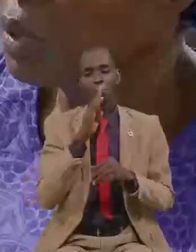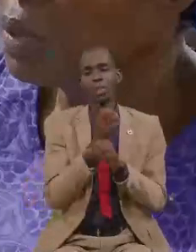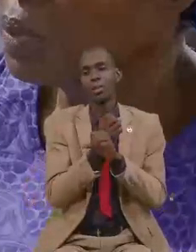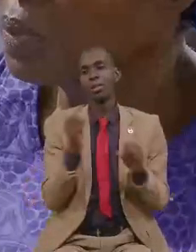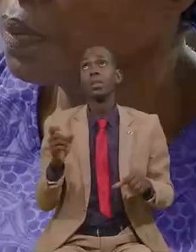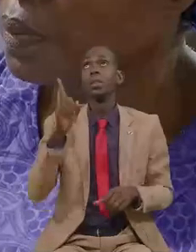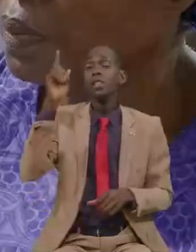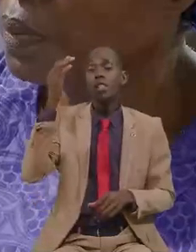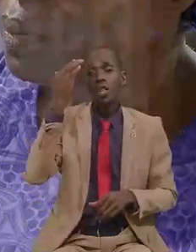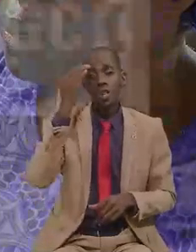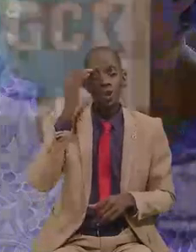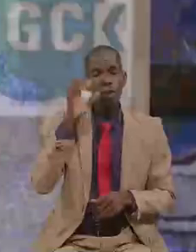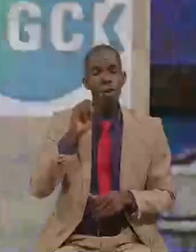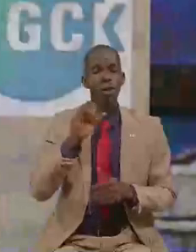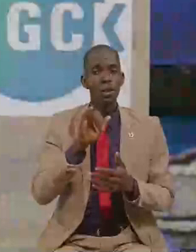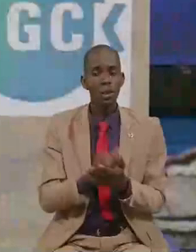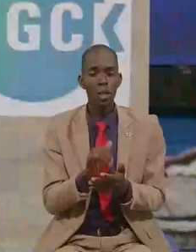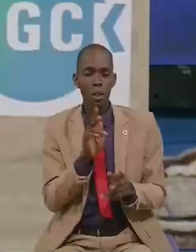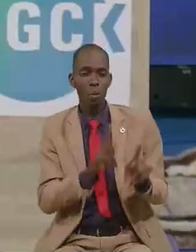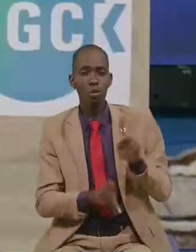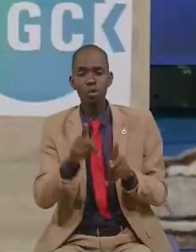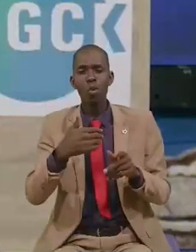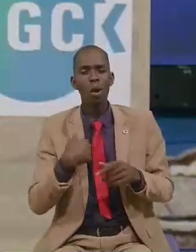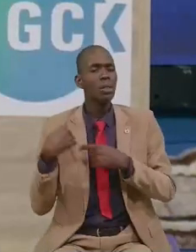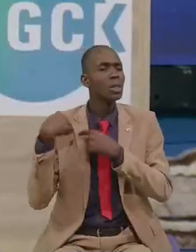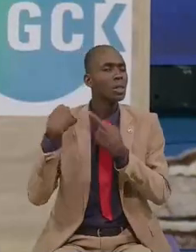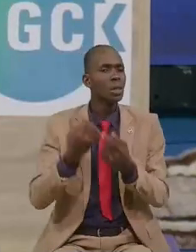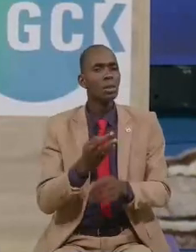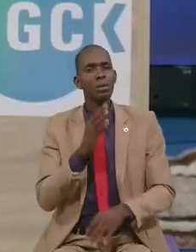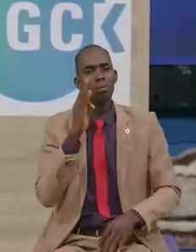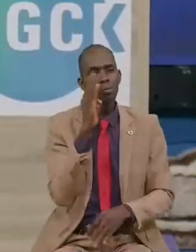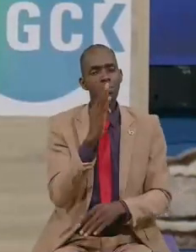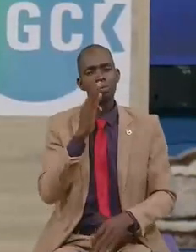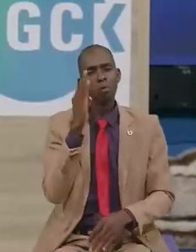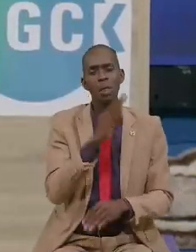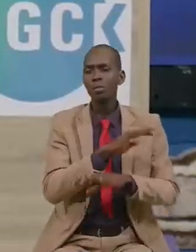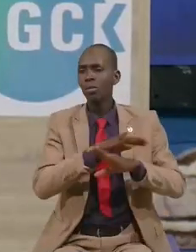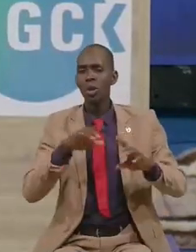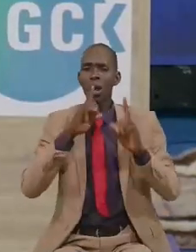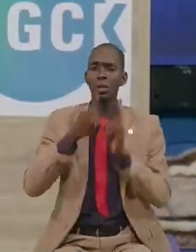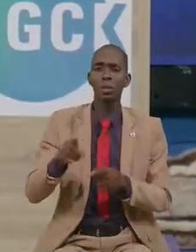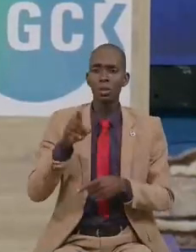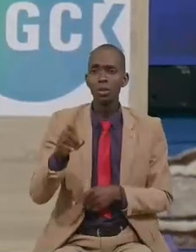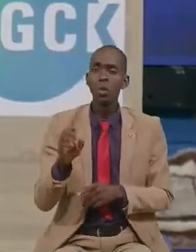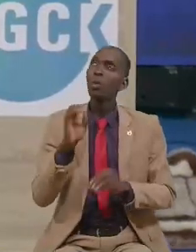sait que ces gens à qui tu prêchais avant et qui ne répondaient pas, « Oh Seigneur, tu le